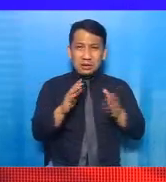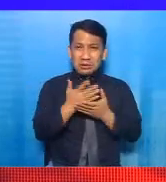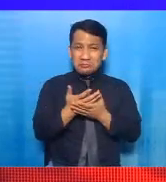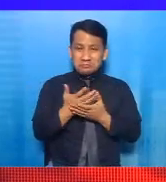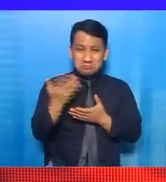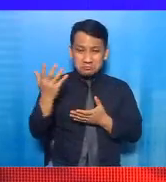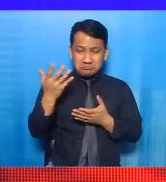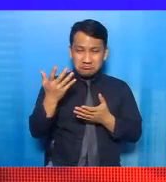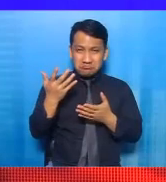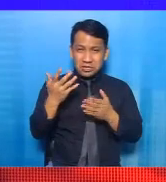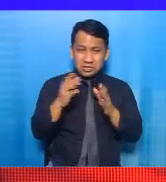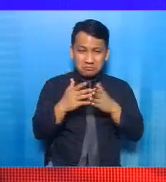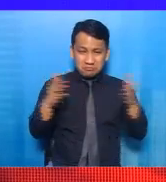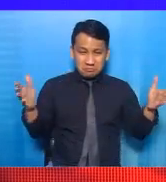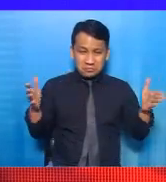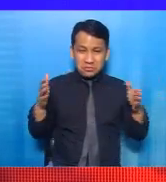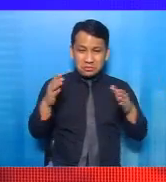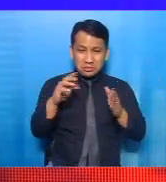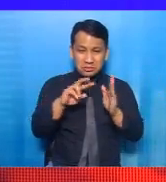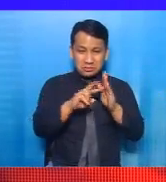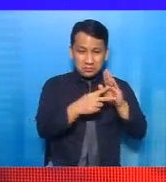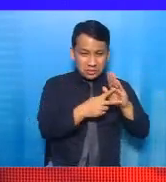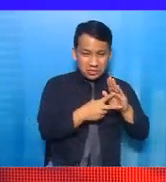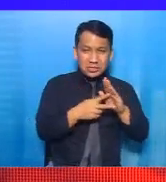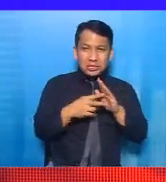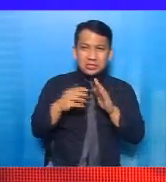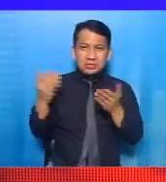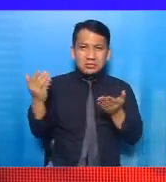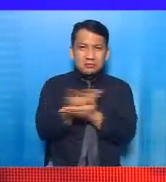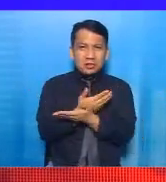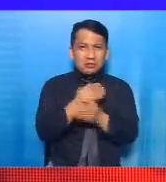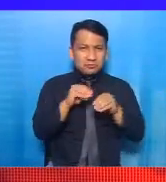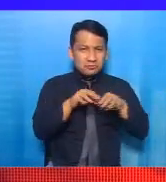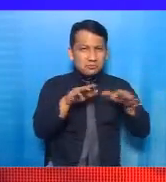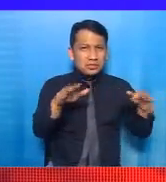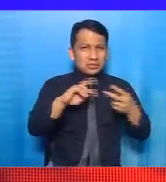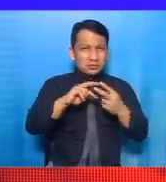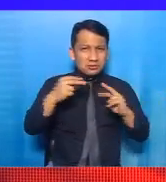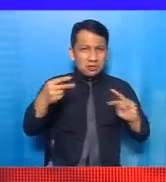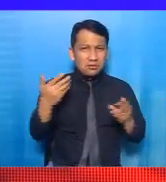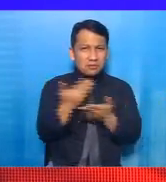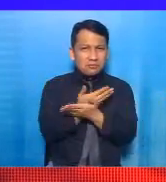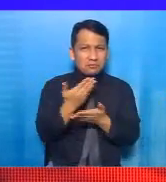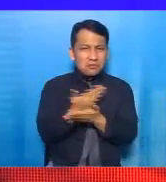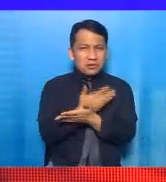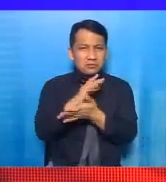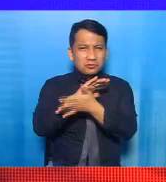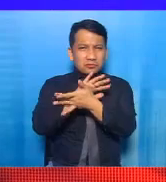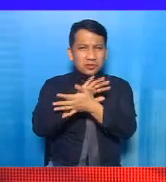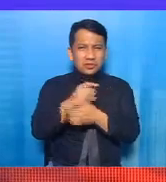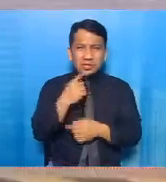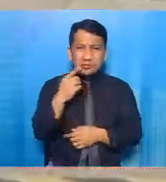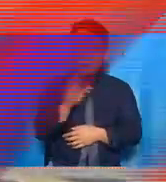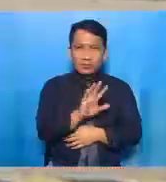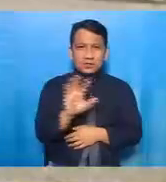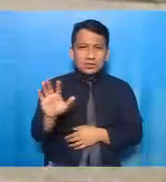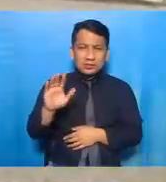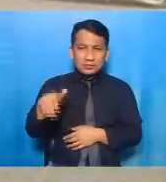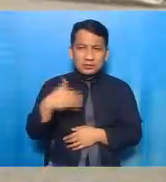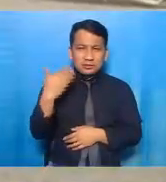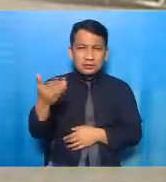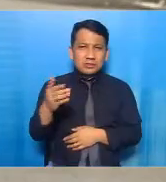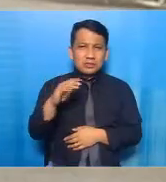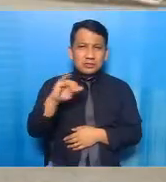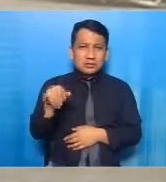sa lungsod, ang mga bagong kaso ng COVID-19. Nasa frontline ng balitang yan si JC Cosico.